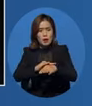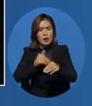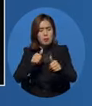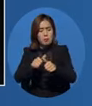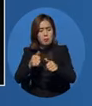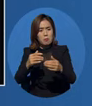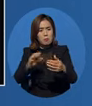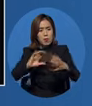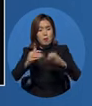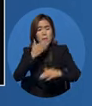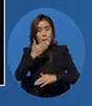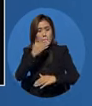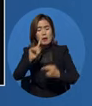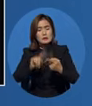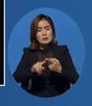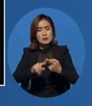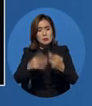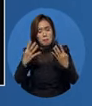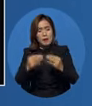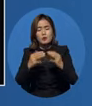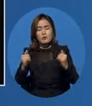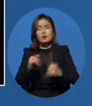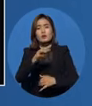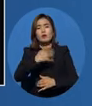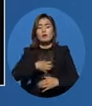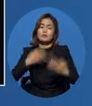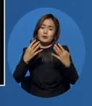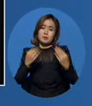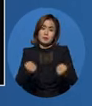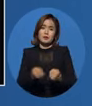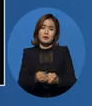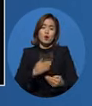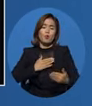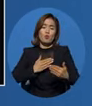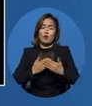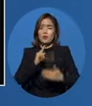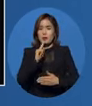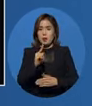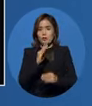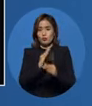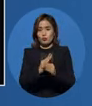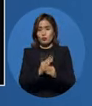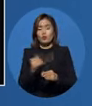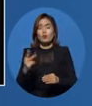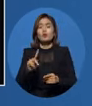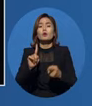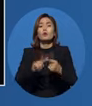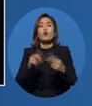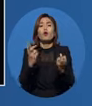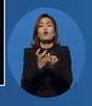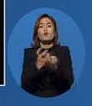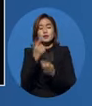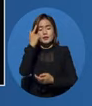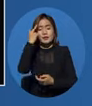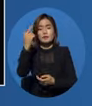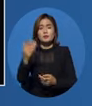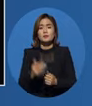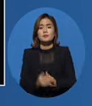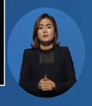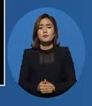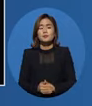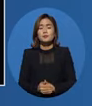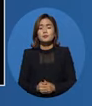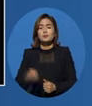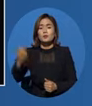대해서 많은 분들의 걱정하는 목소리가 높습니다 불안하다고 도 하고요 이 점을 어떻게 생각하고 계시는지